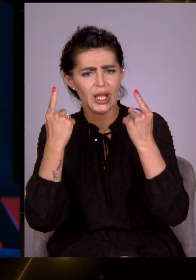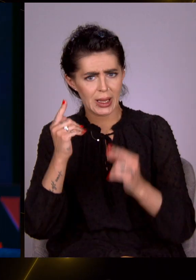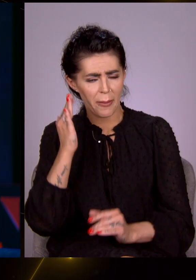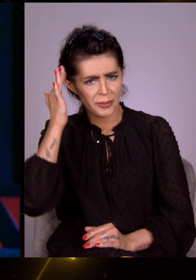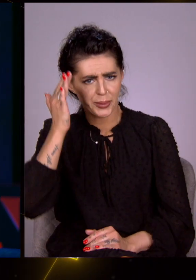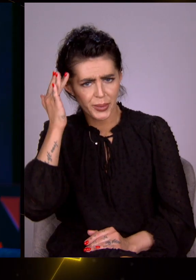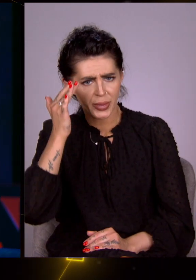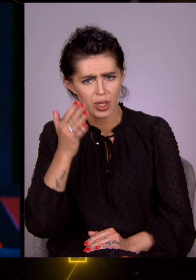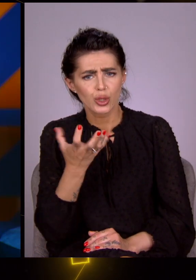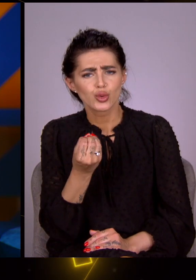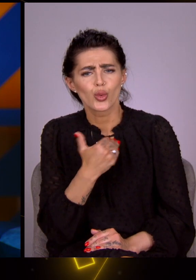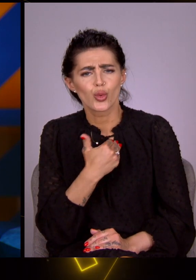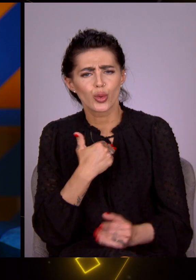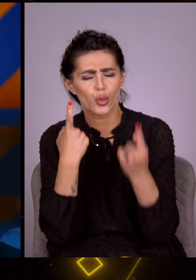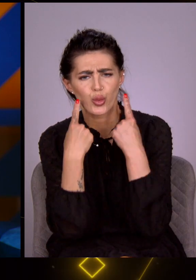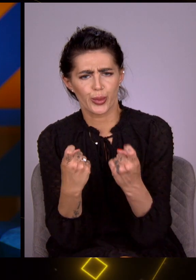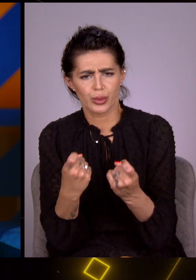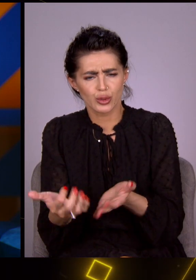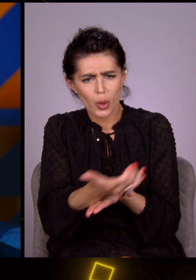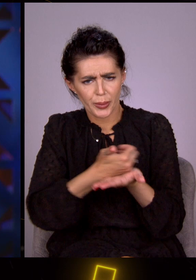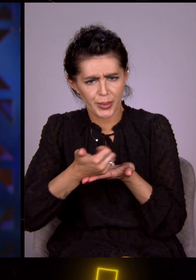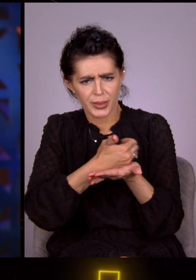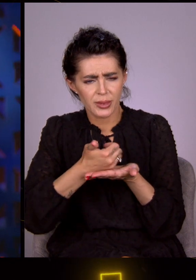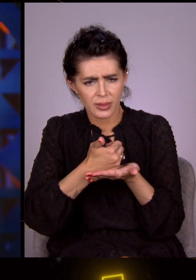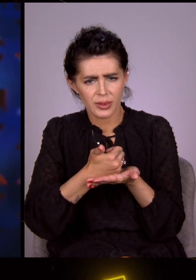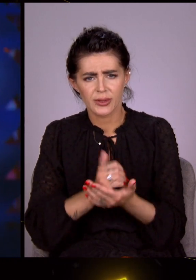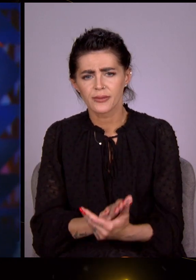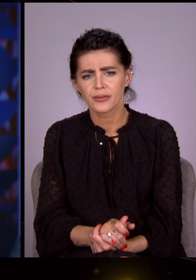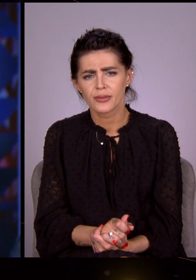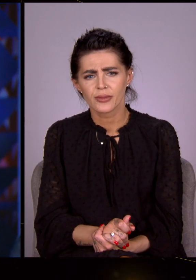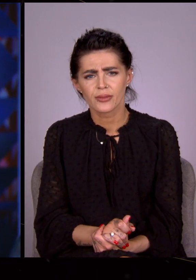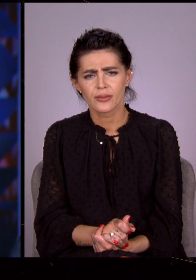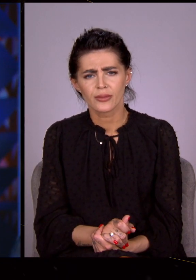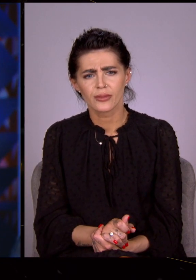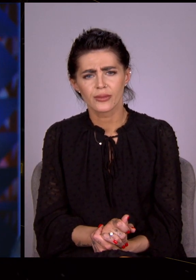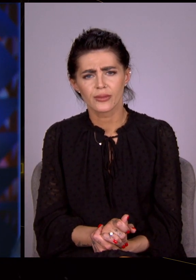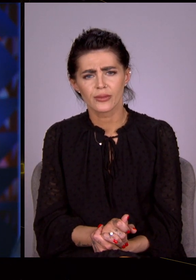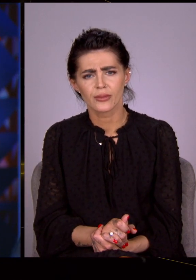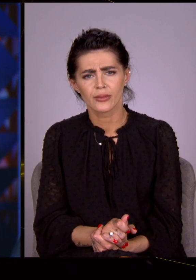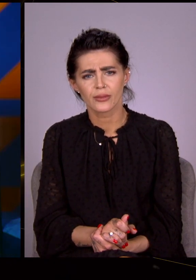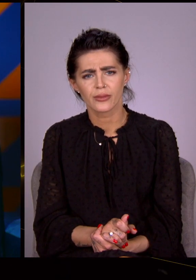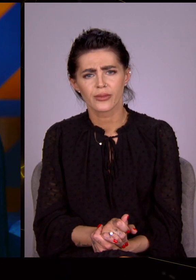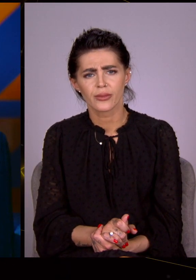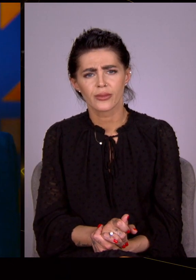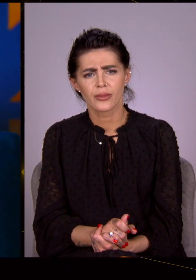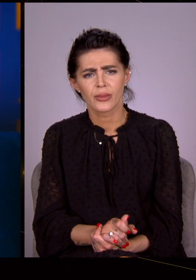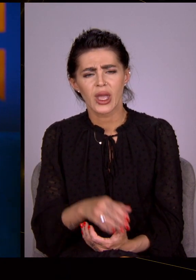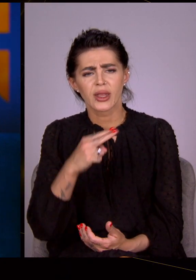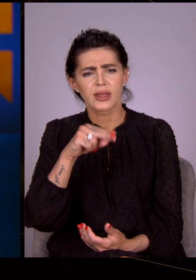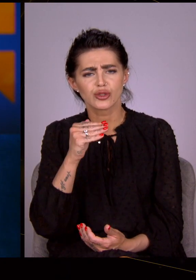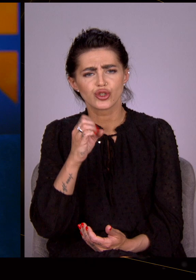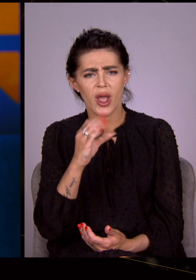хочеш дуже круте зібрати. Джавелін. Що, що, що? Джавелін. А ти знаєш, що це